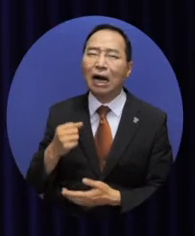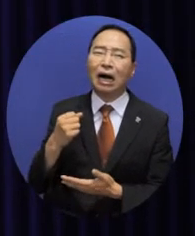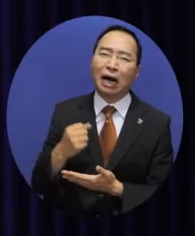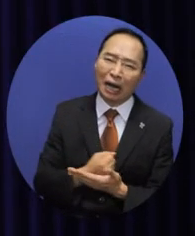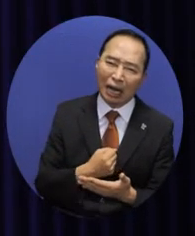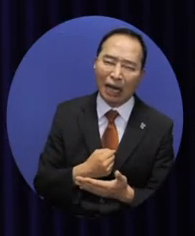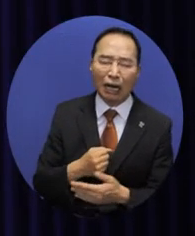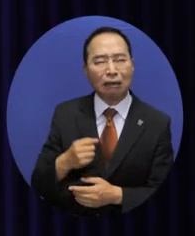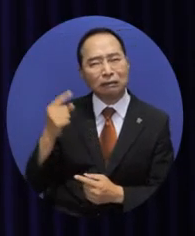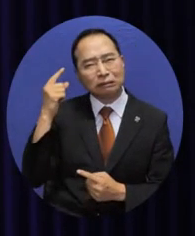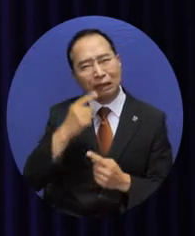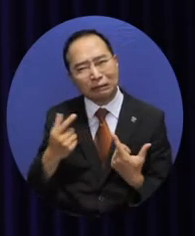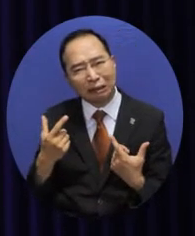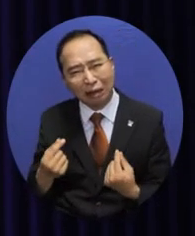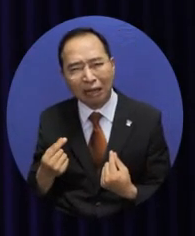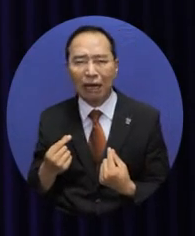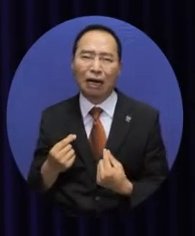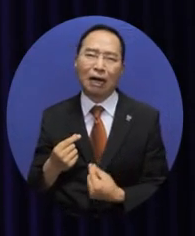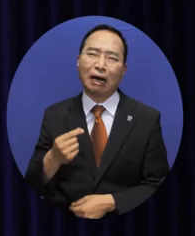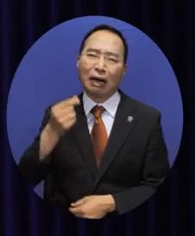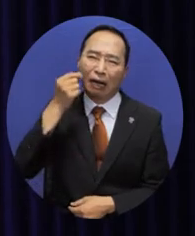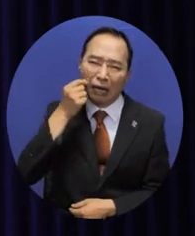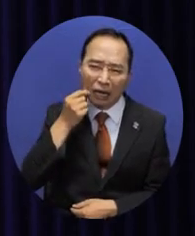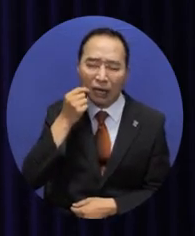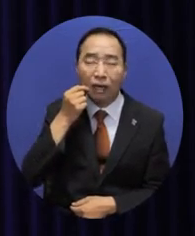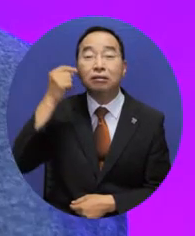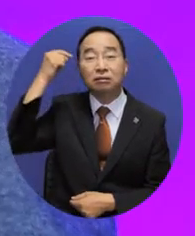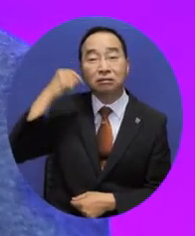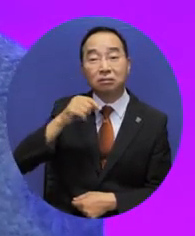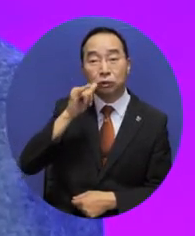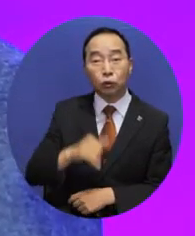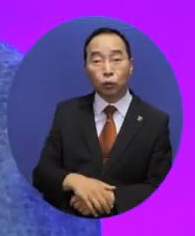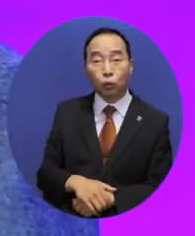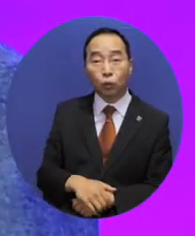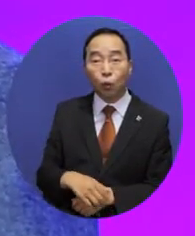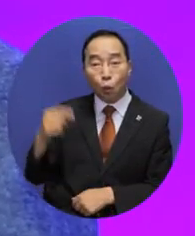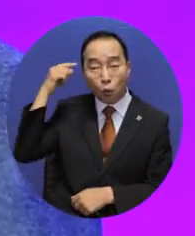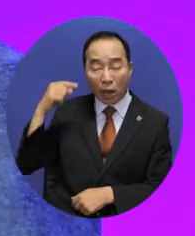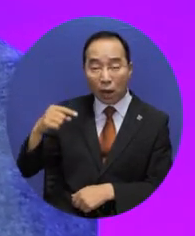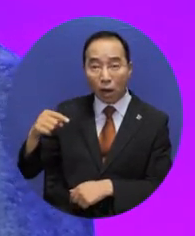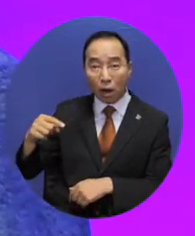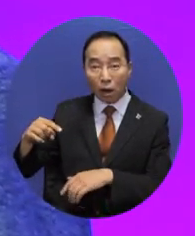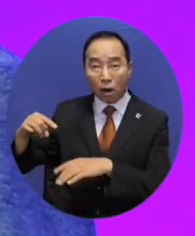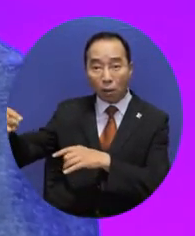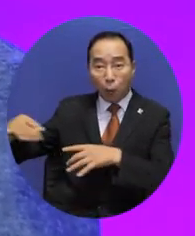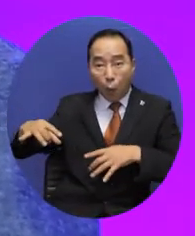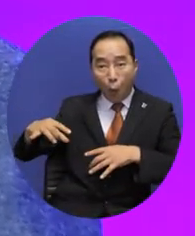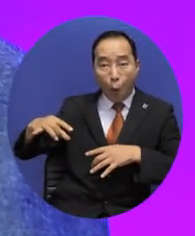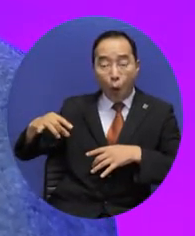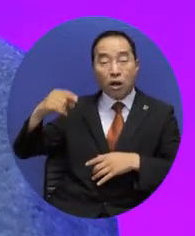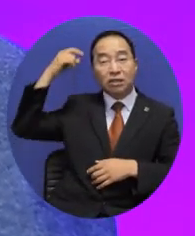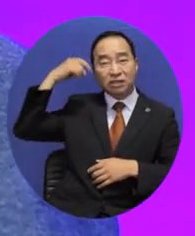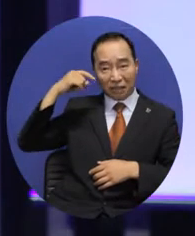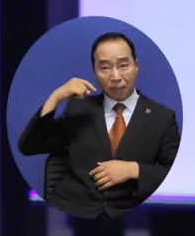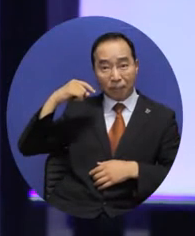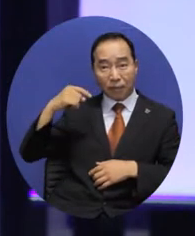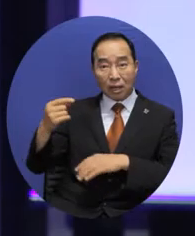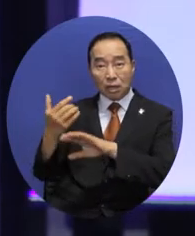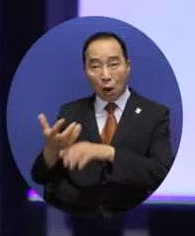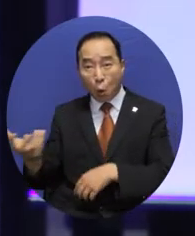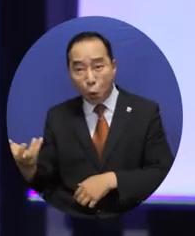것 같은데 덜 다쳤으면 좋겠다 이렇게 합니다. 그것은 우리의 미러 뉴런 시스템이 바로 타자의